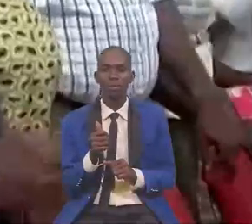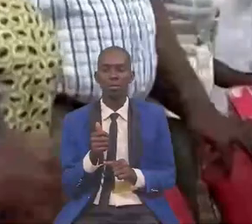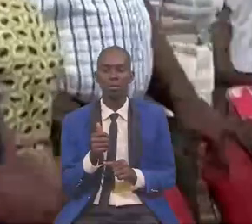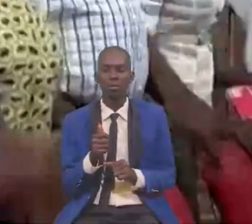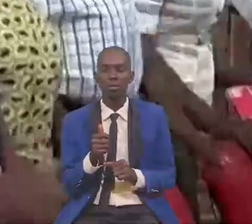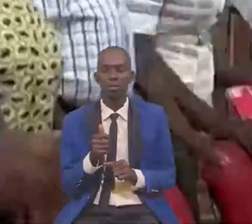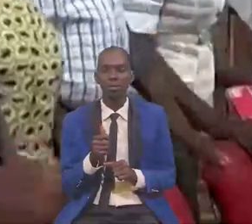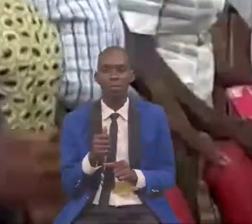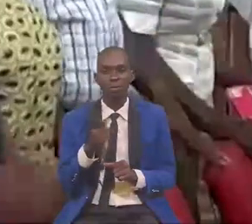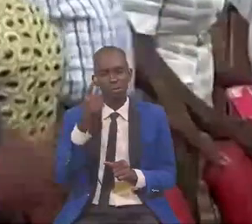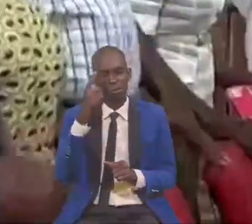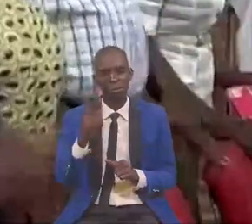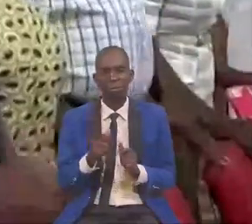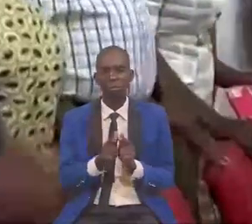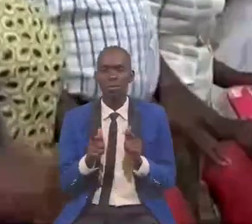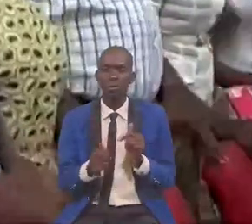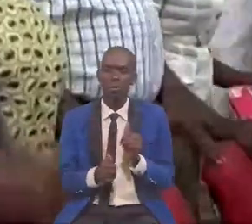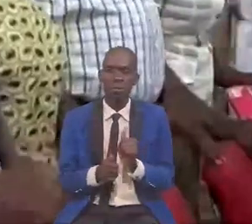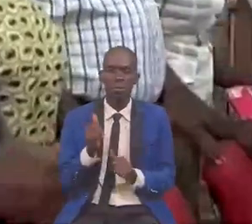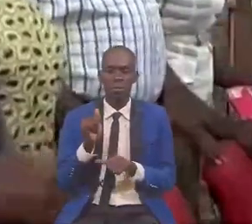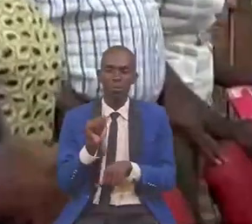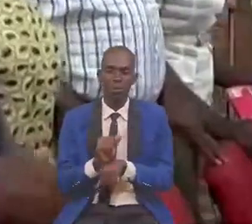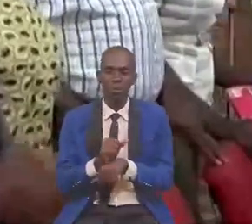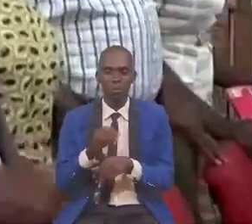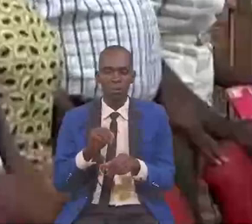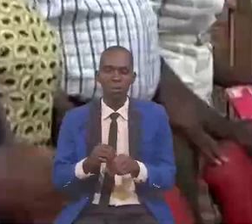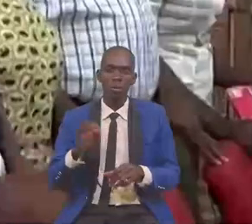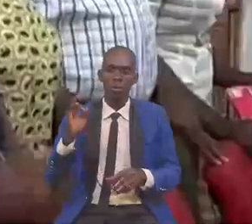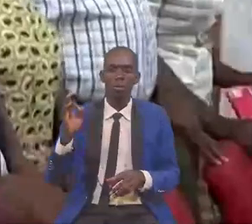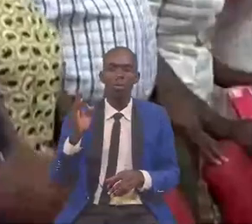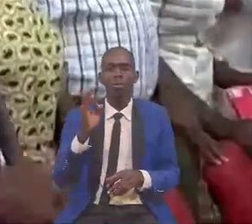Pour de plus grands exploits dans l'évangélisation.